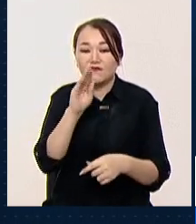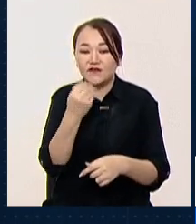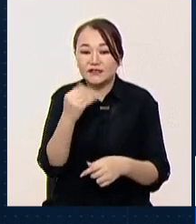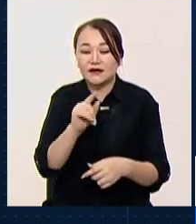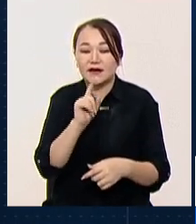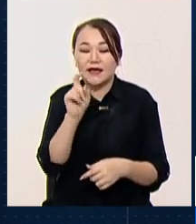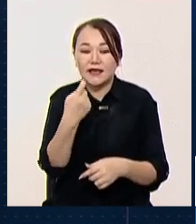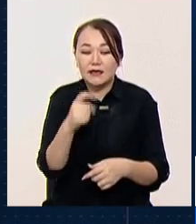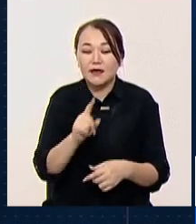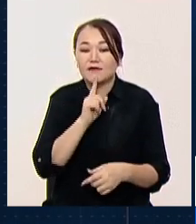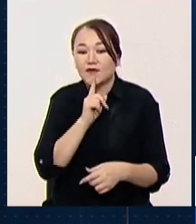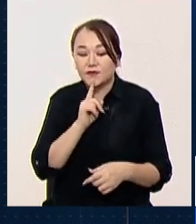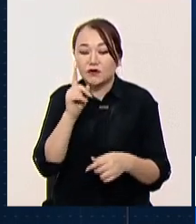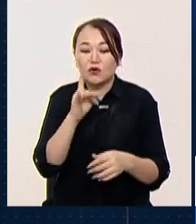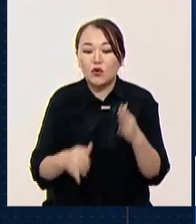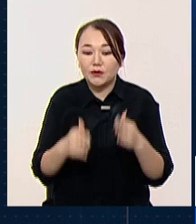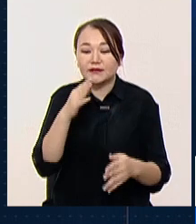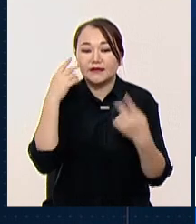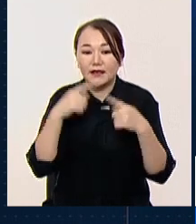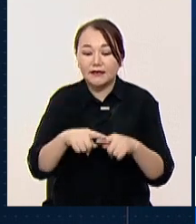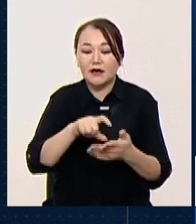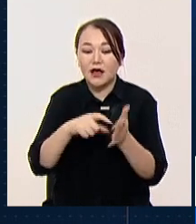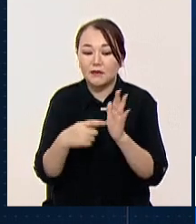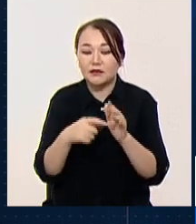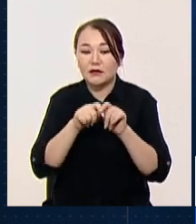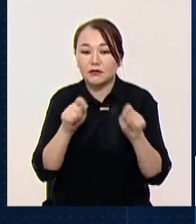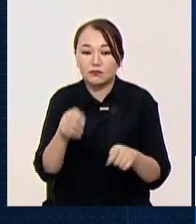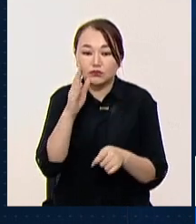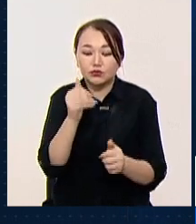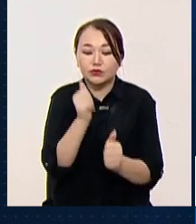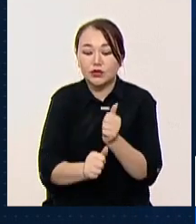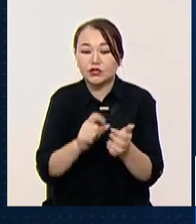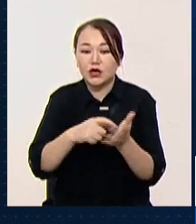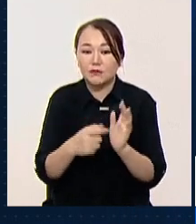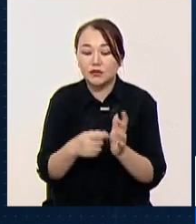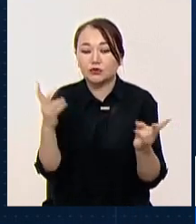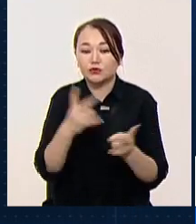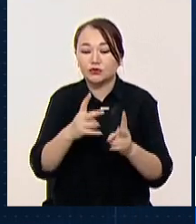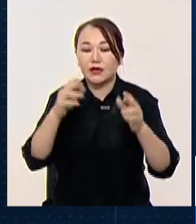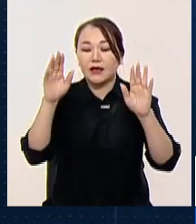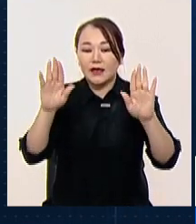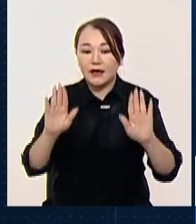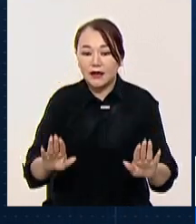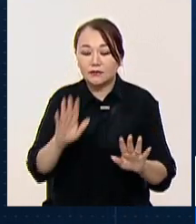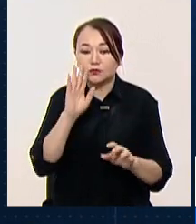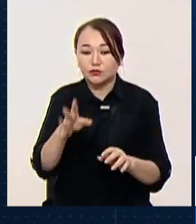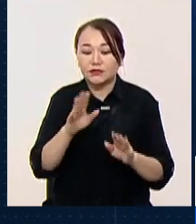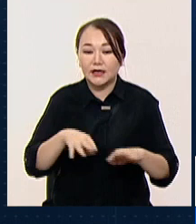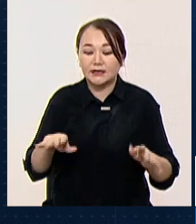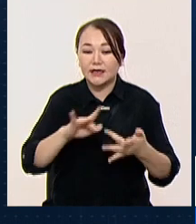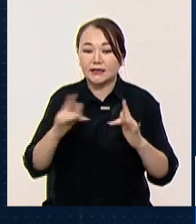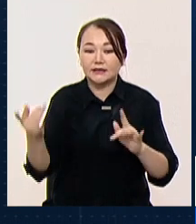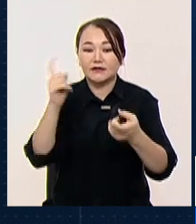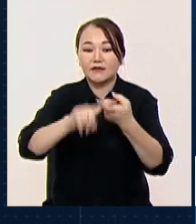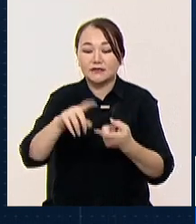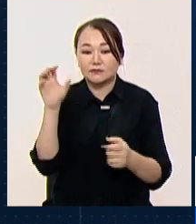химия, биология, робототехника сияқты кабинеттер болады, және әр кабинетке тиісті экрандар орнатылып, оқушылар интернетке